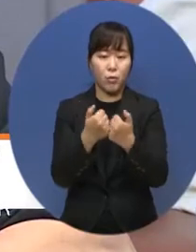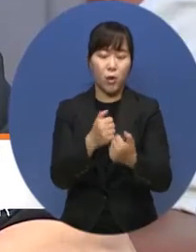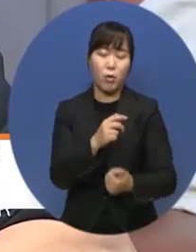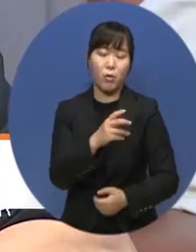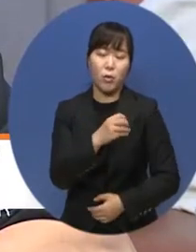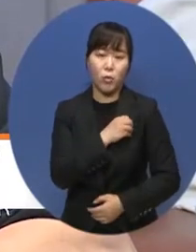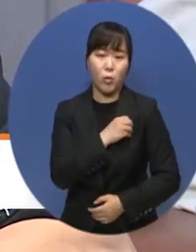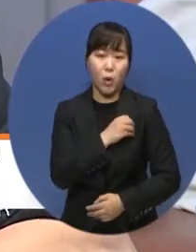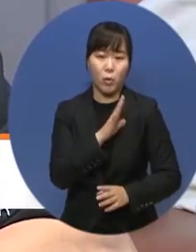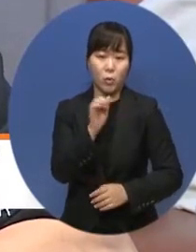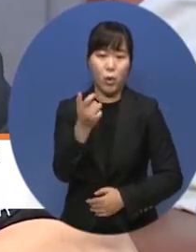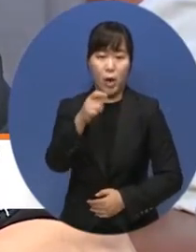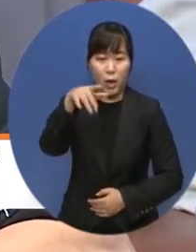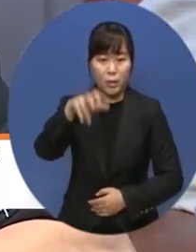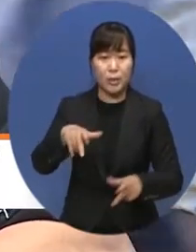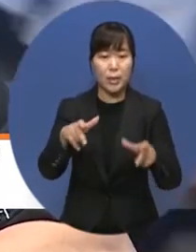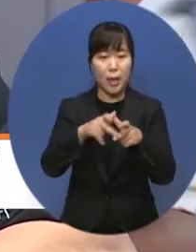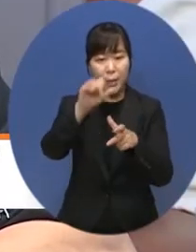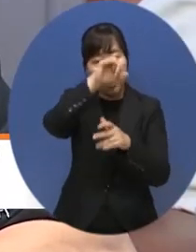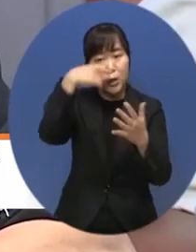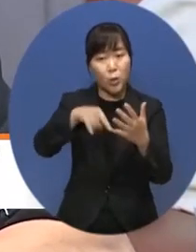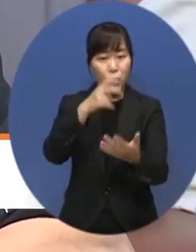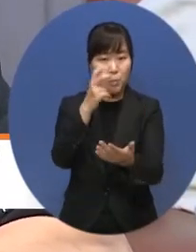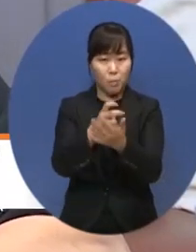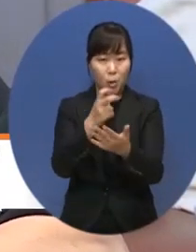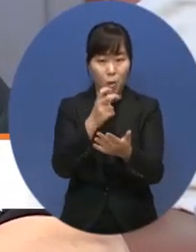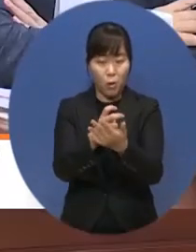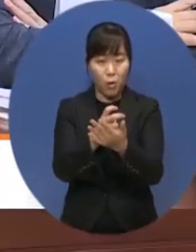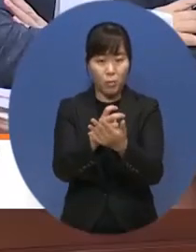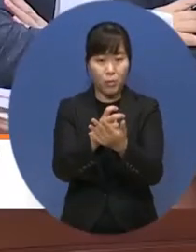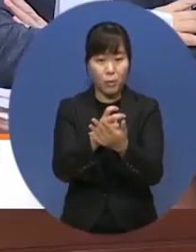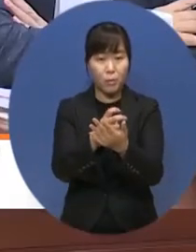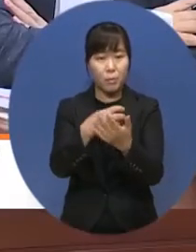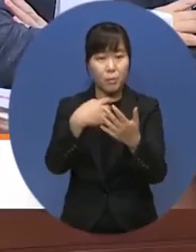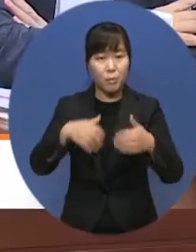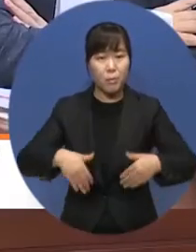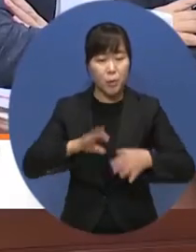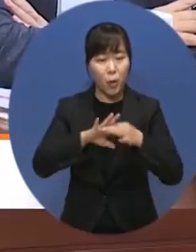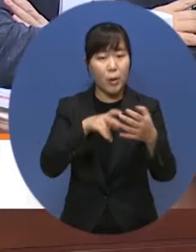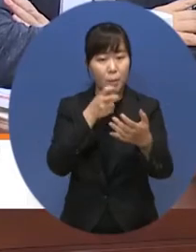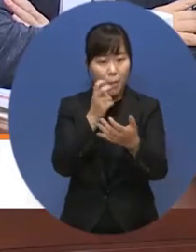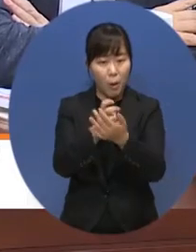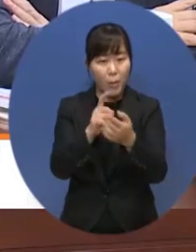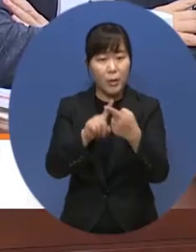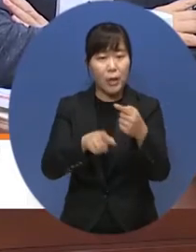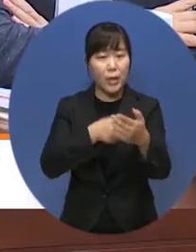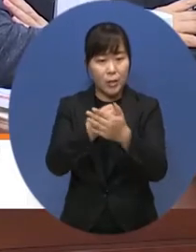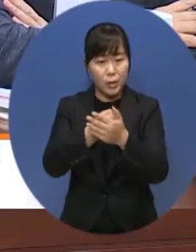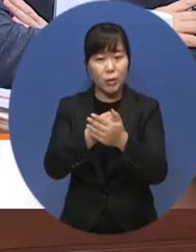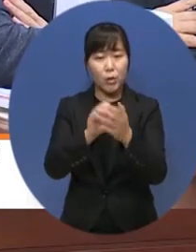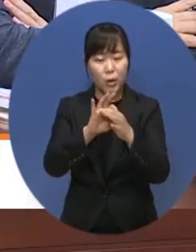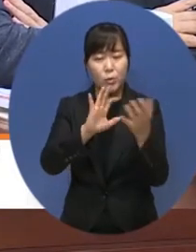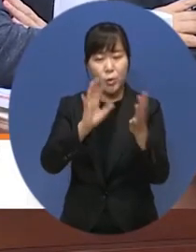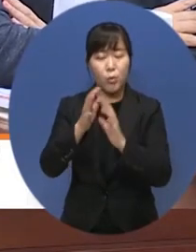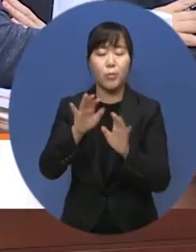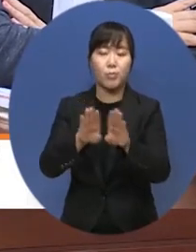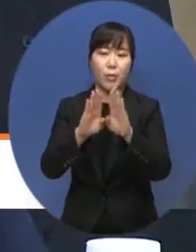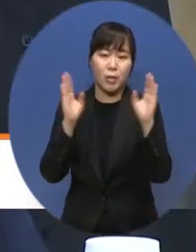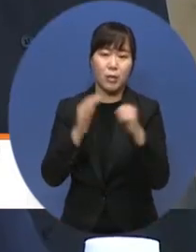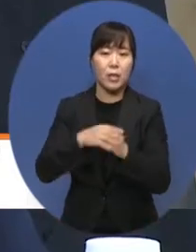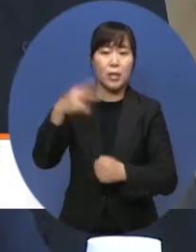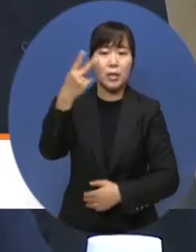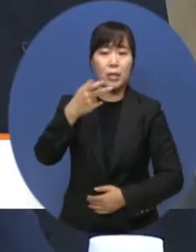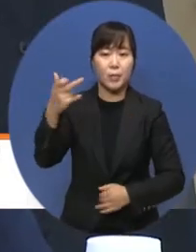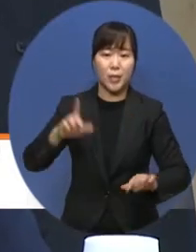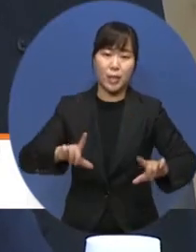장애인 평생교육법 제정 필요성 및 법안 내용 쟁점 토론회를 개최했습니다. 지난